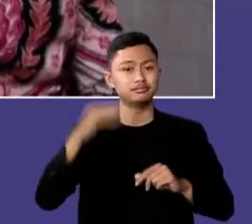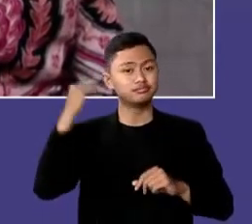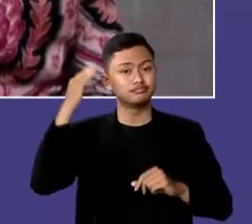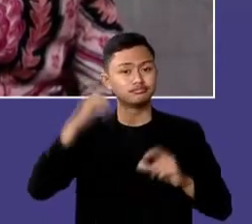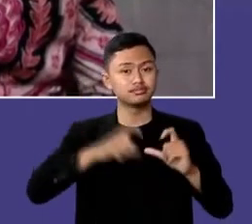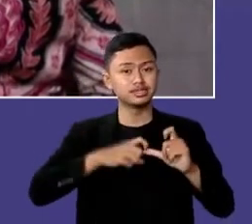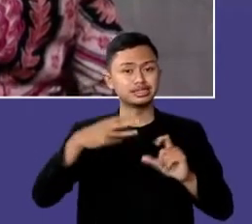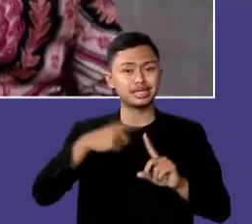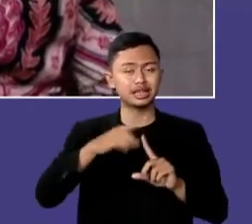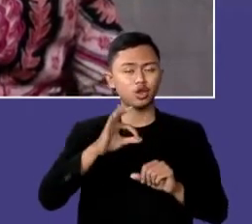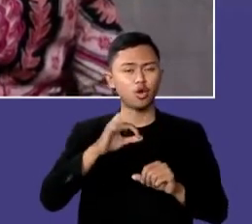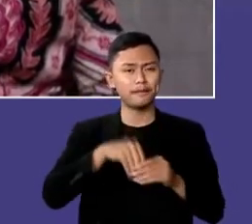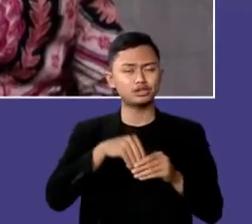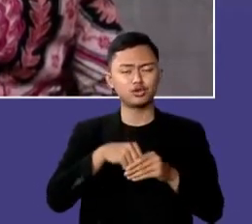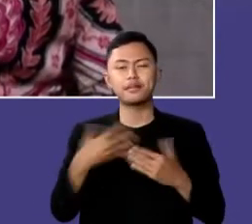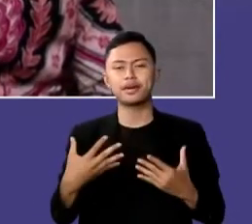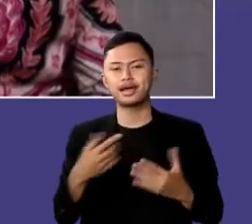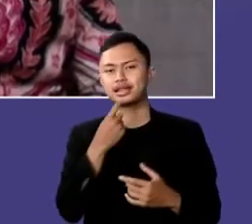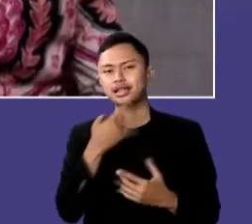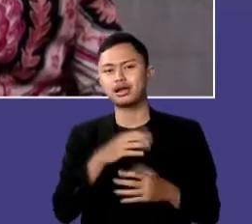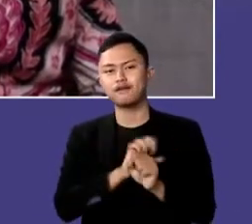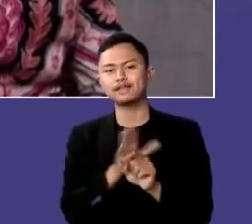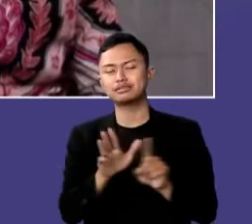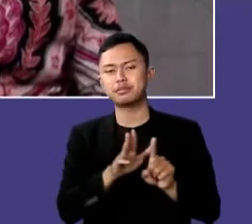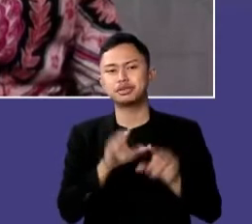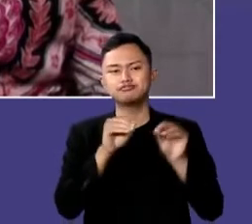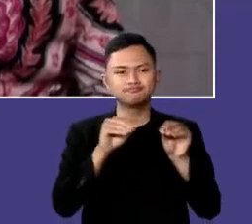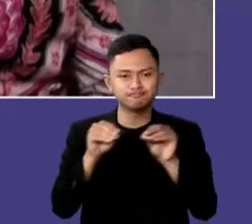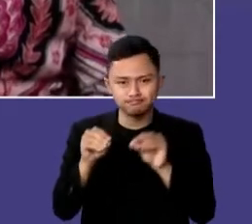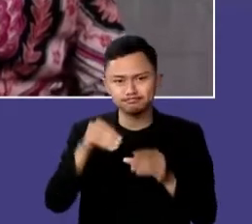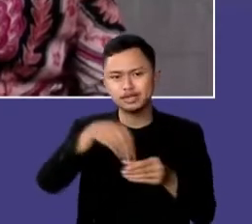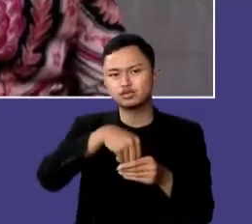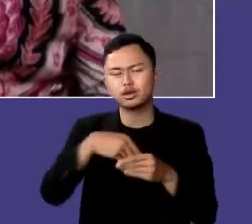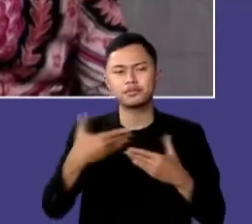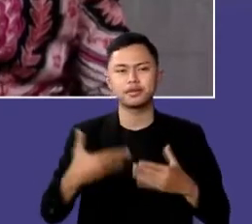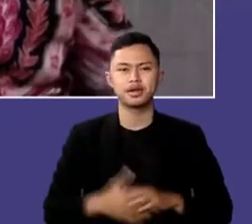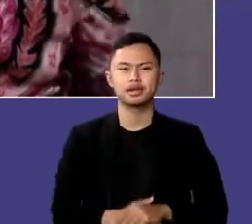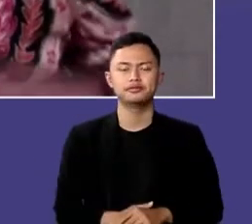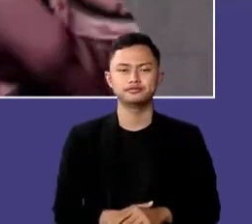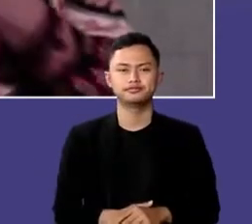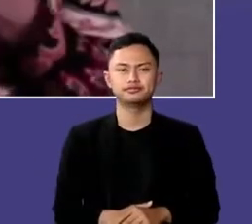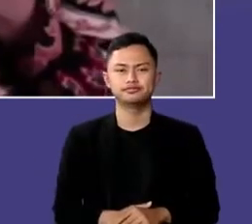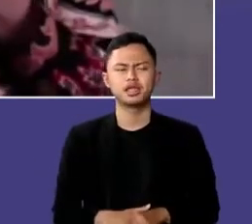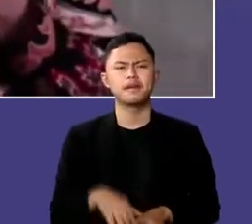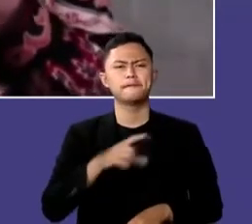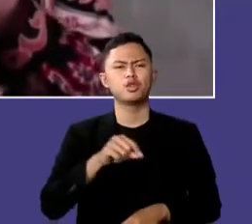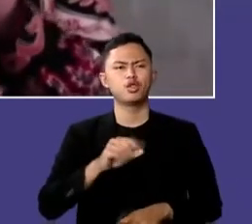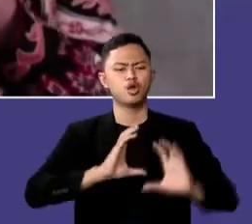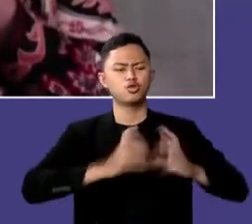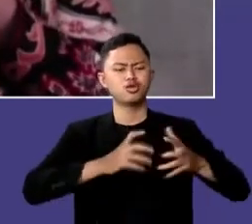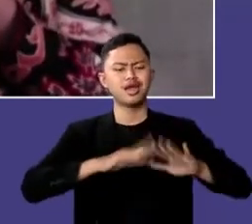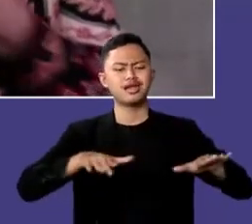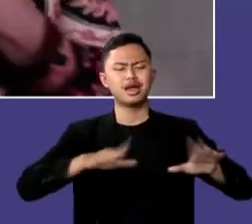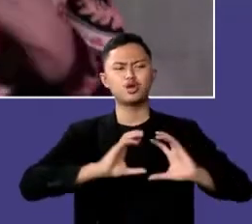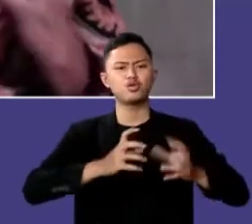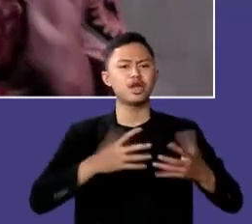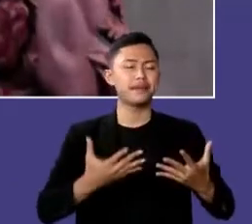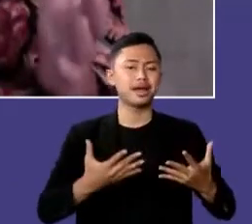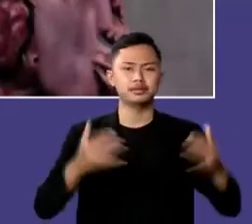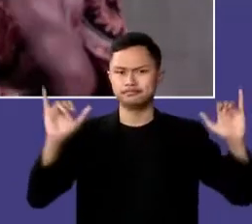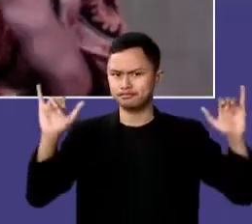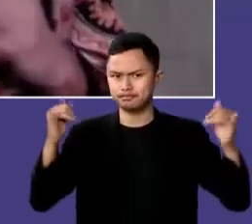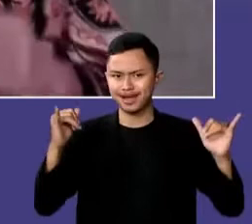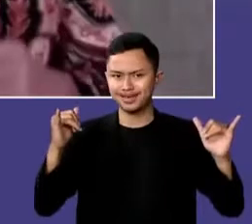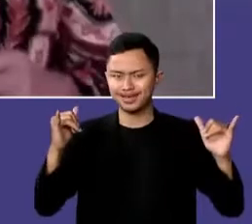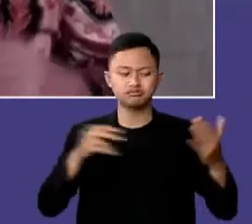memberikan pengertian dan edukasi Dini terkait coffee 19 Oh iya tentu dunia anak Allah dunia bermain dulunya